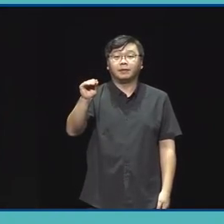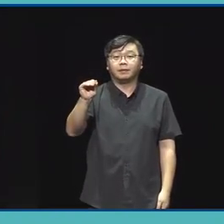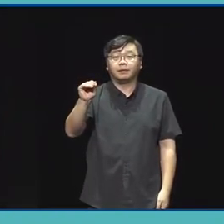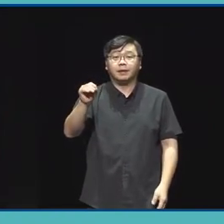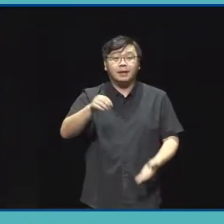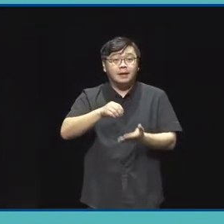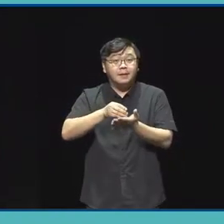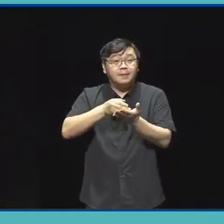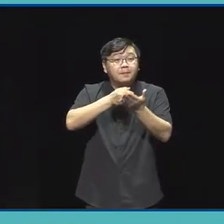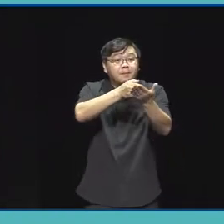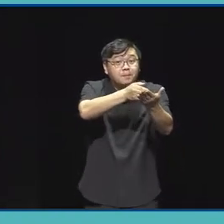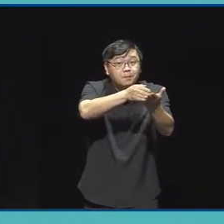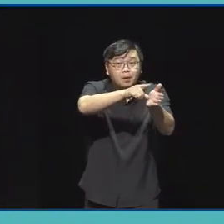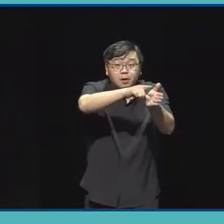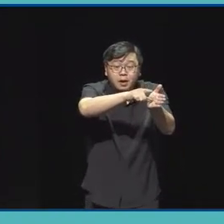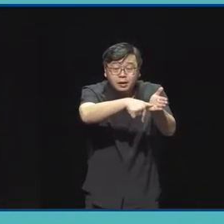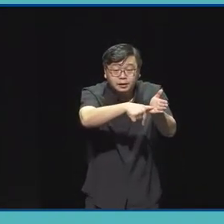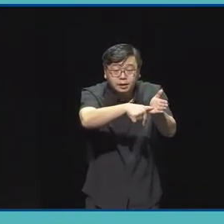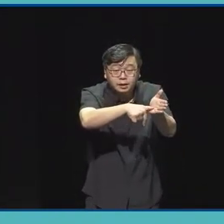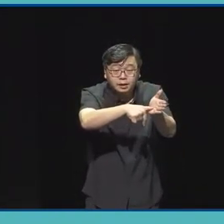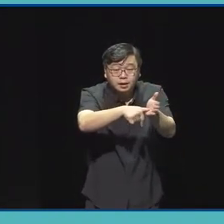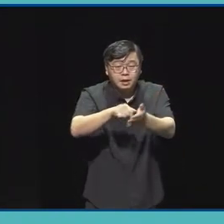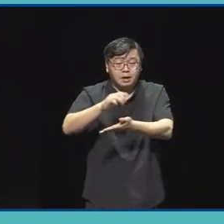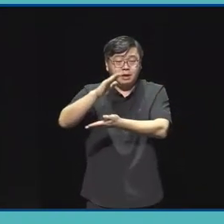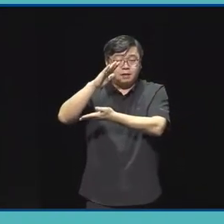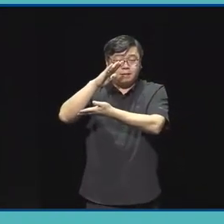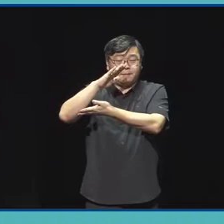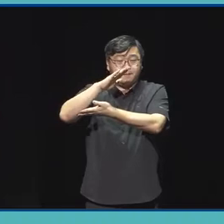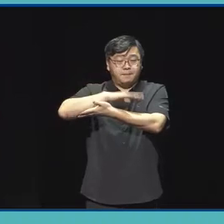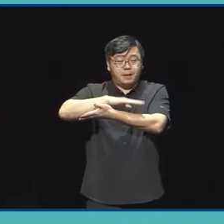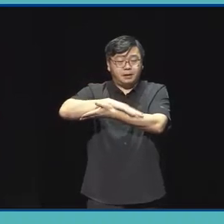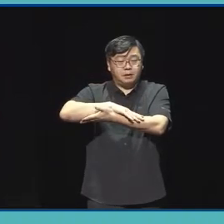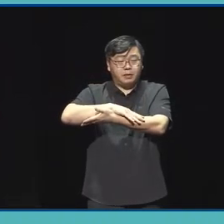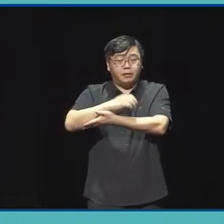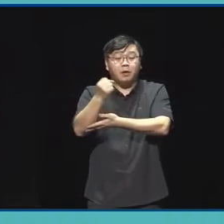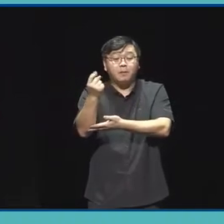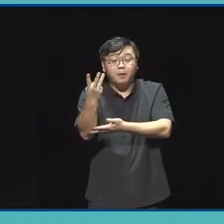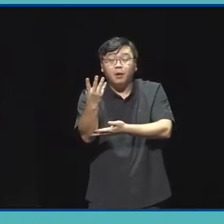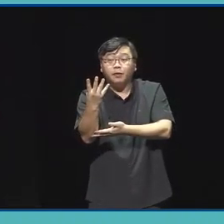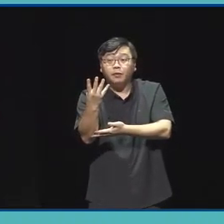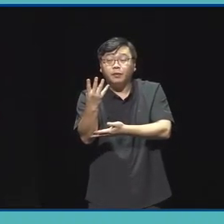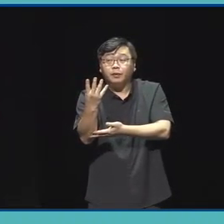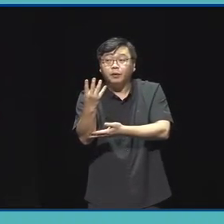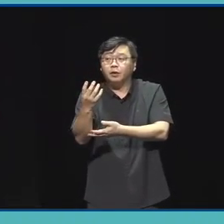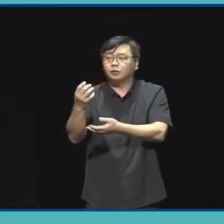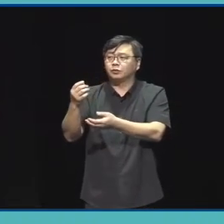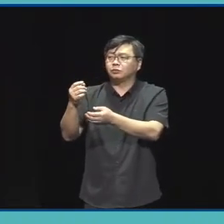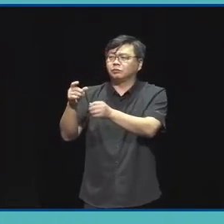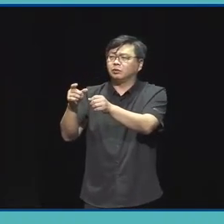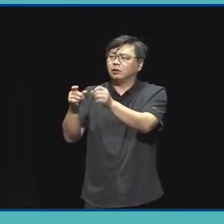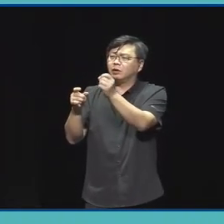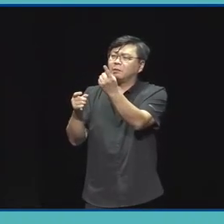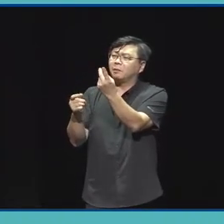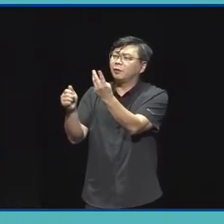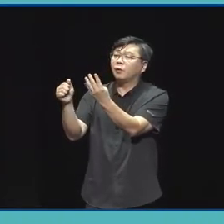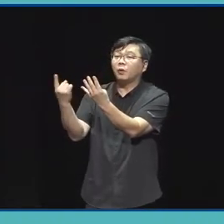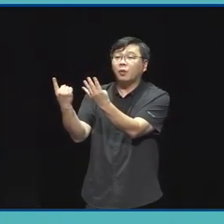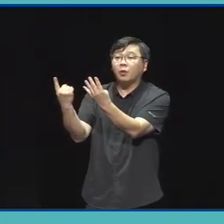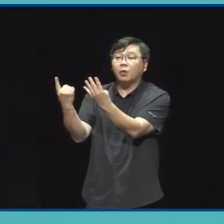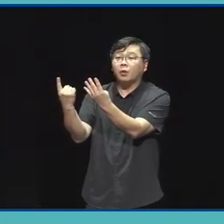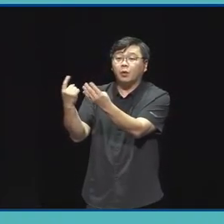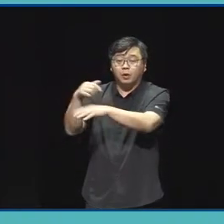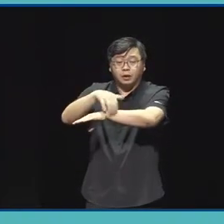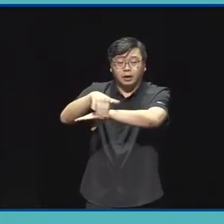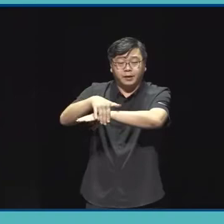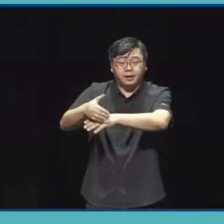주실 때는 발간 주기와 호수를 고려해서 최소 800만 원에서 2,400만 원까지 신청을 해 주실